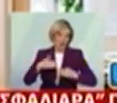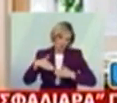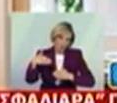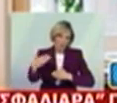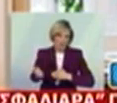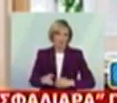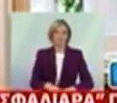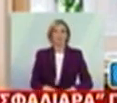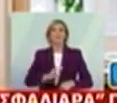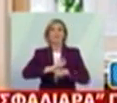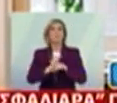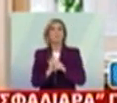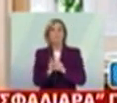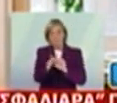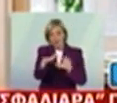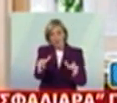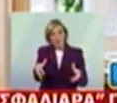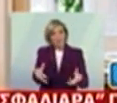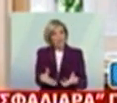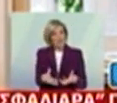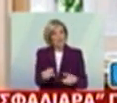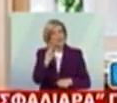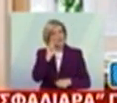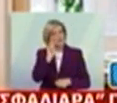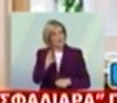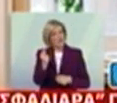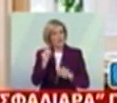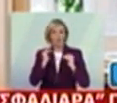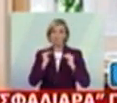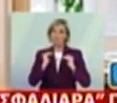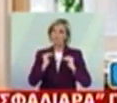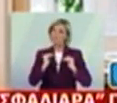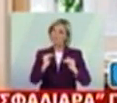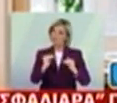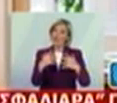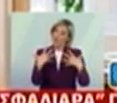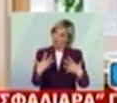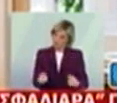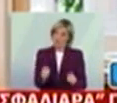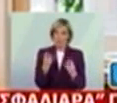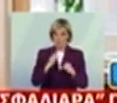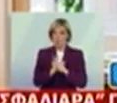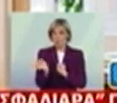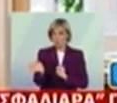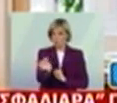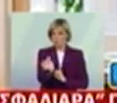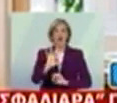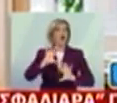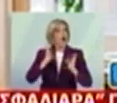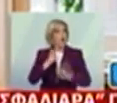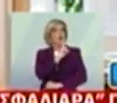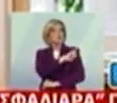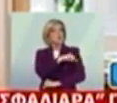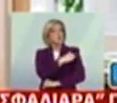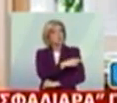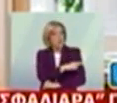άλλο παρά να εφαρμόζει τις τελευταίες οδηγίες της Ευρωπαϊκής Ένωσης κυβέρνησης. Να ξέρετε ότι δεν κάνει καμία χάρη ο Κυριάκος Μητσοτάκης σε κάποιον λέγοντας ότι δεν θα